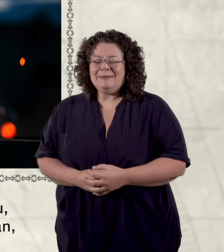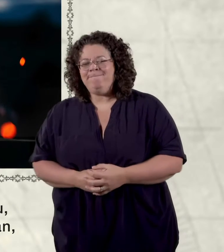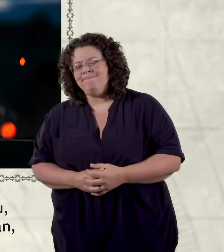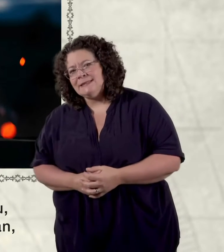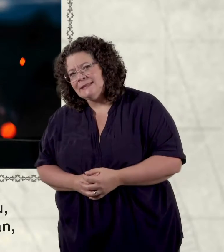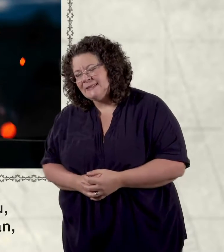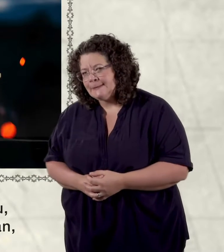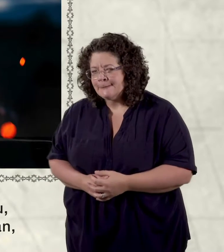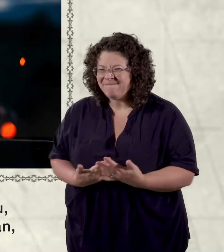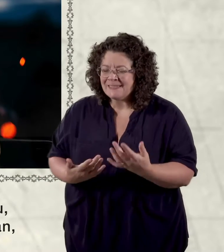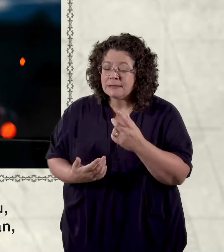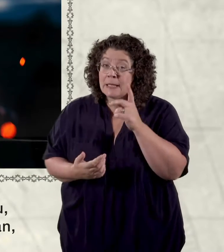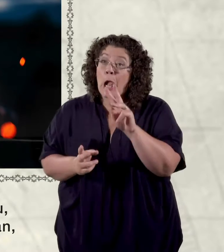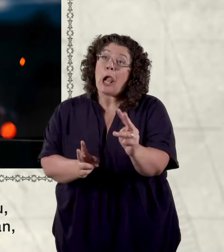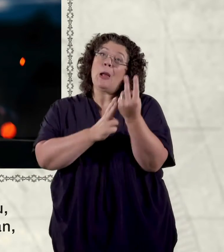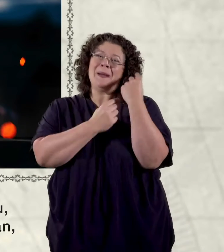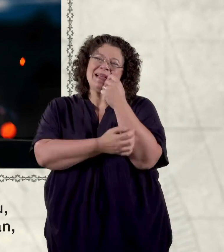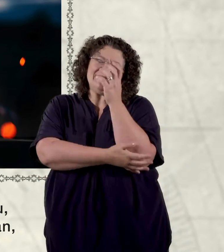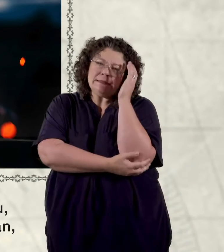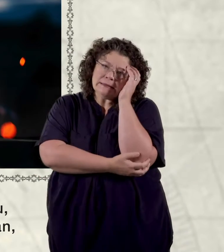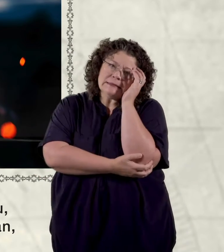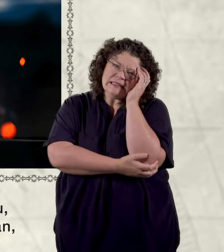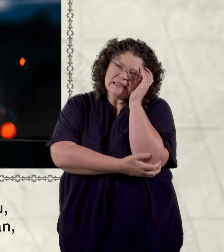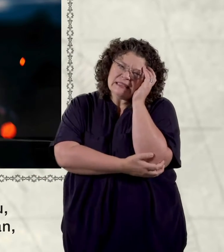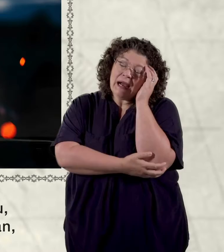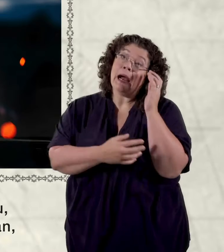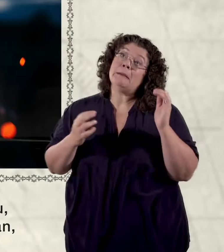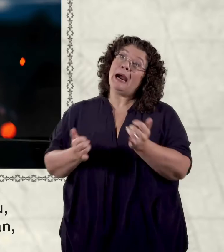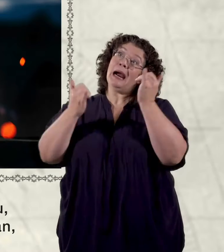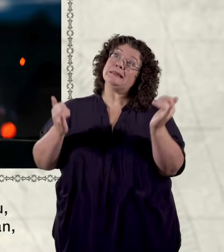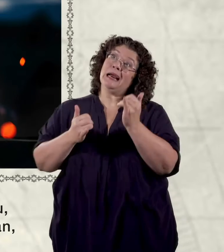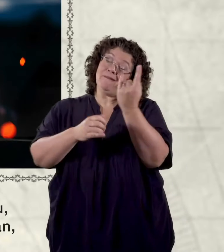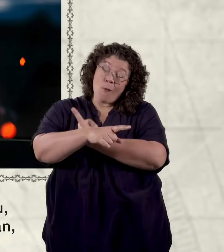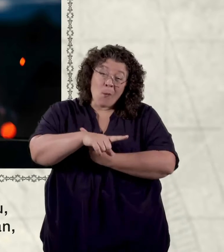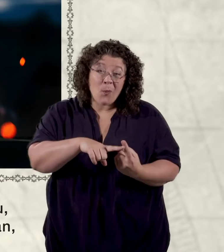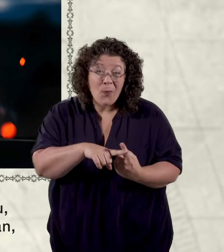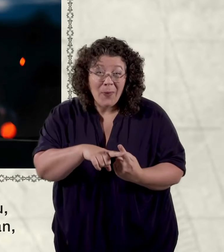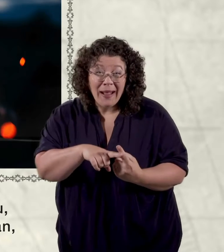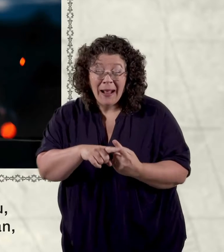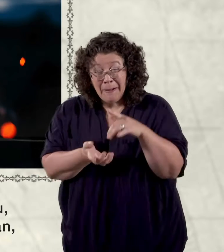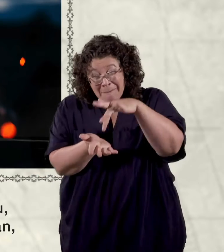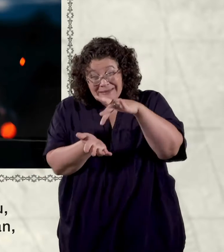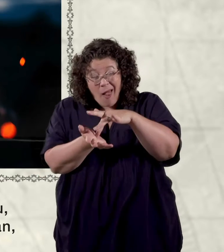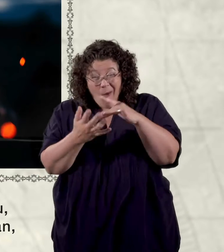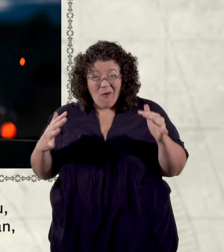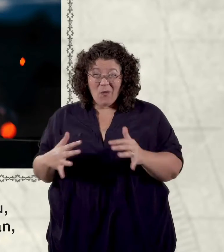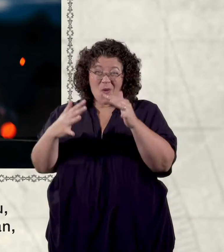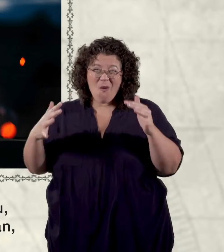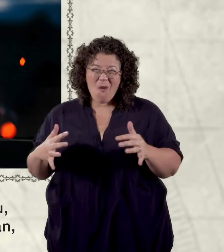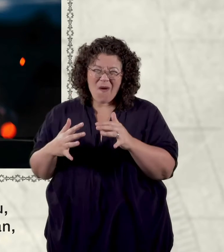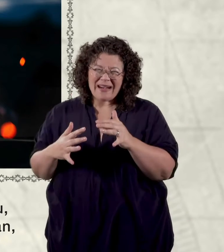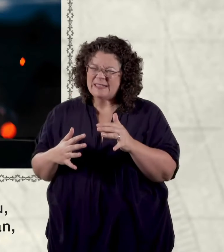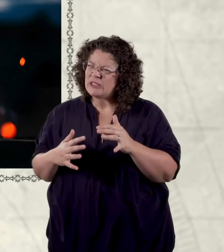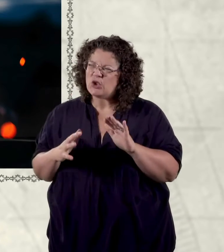Ond, wel, wrth edrych nôl ar bethau, falla bod cael parti am wythnos